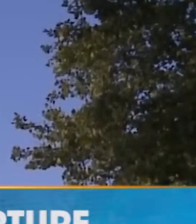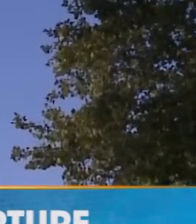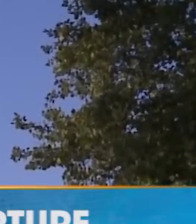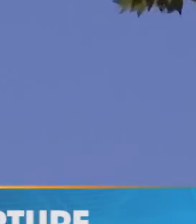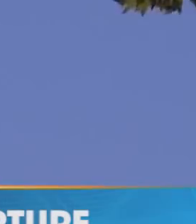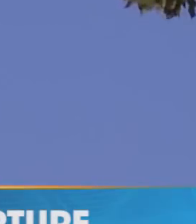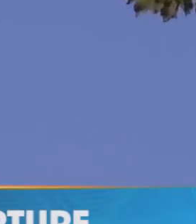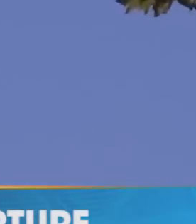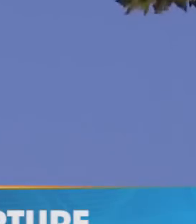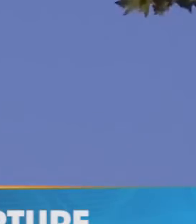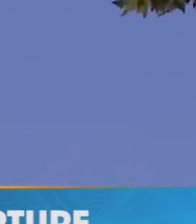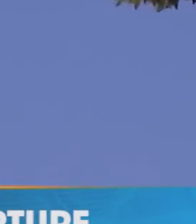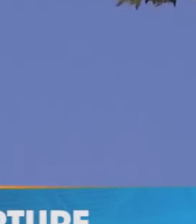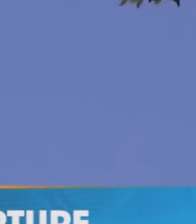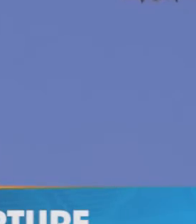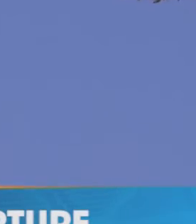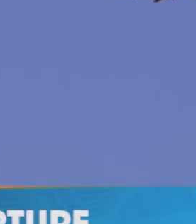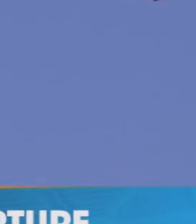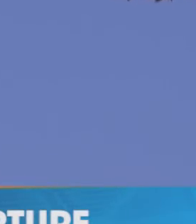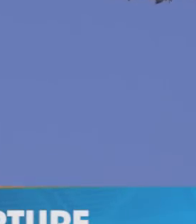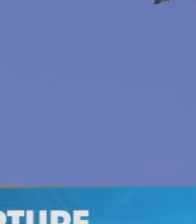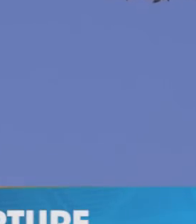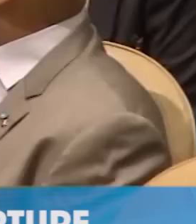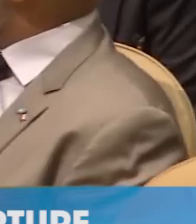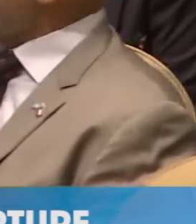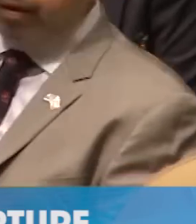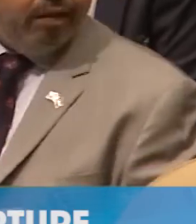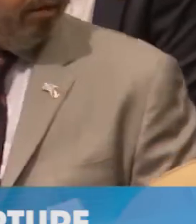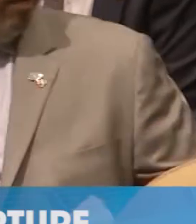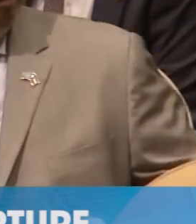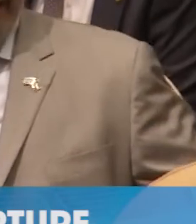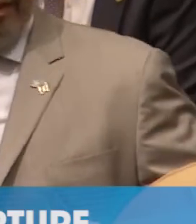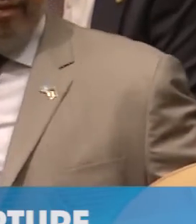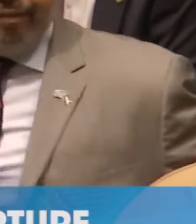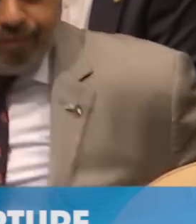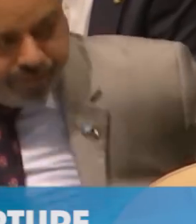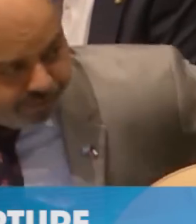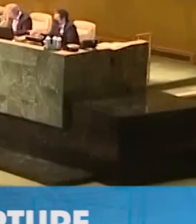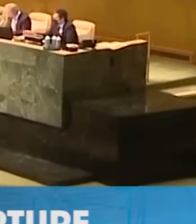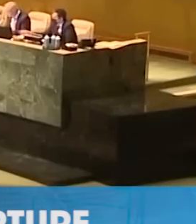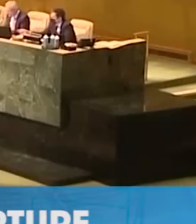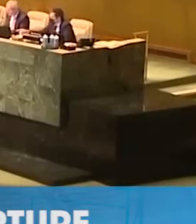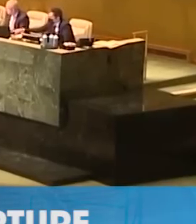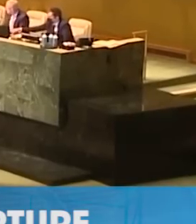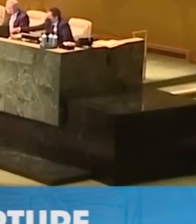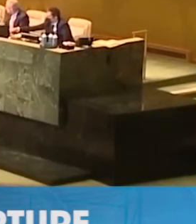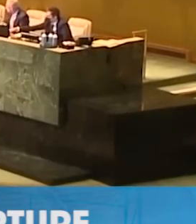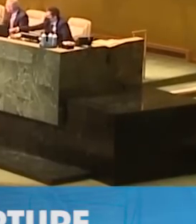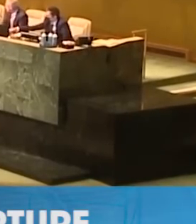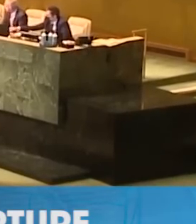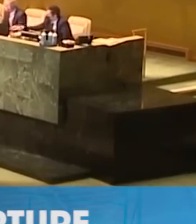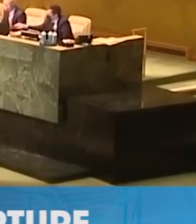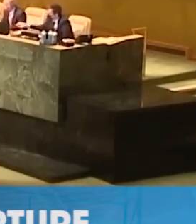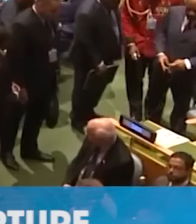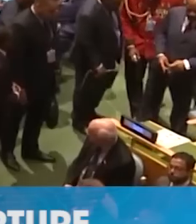La 77e Assemblée générale des Nations unies à New York, aux États-Unis. Le président de la République de Côte d'Ivoire, Alassane